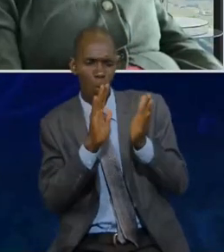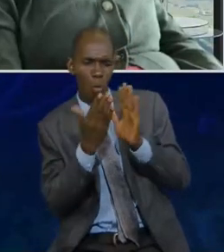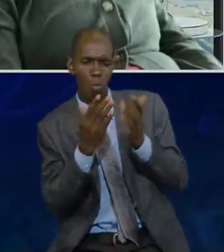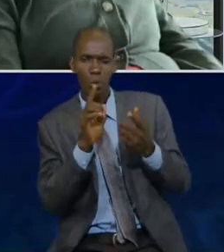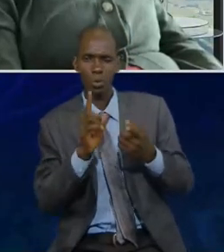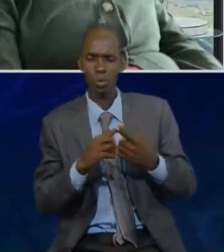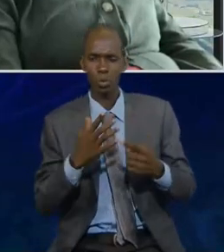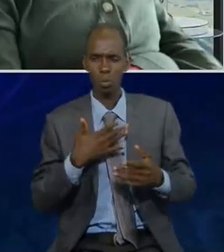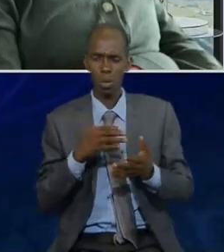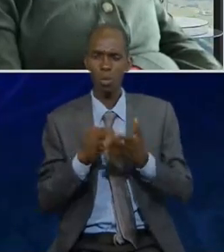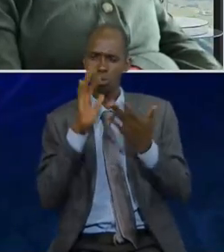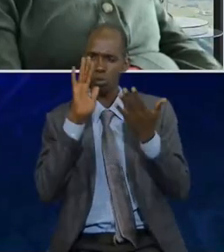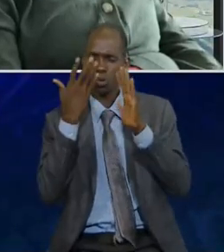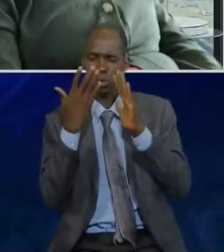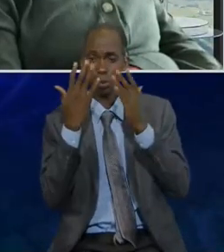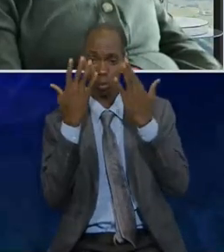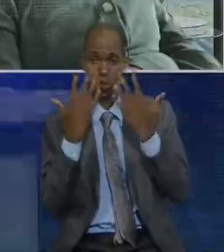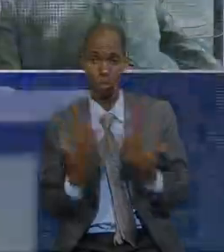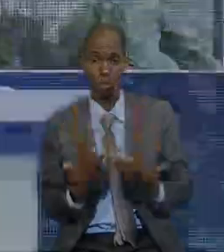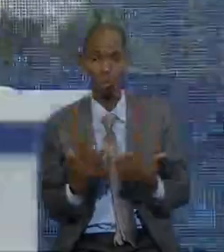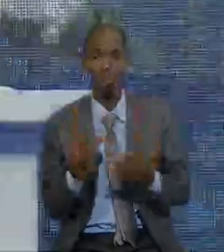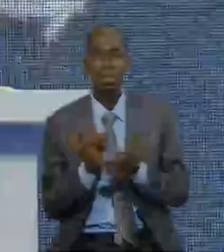qui met infligée